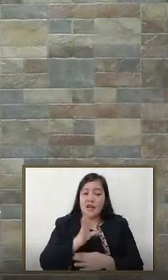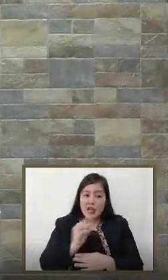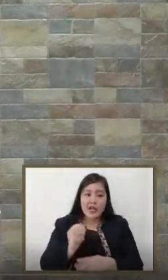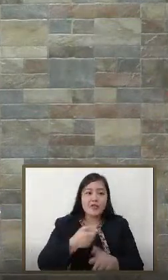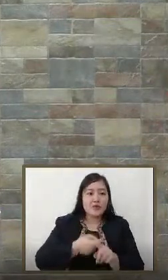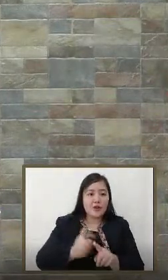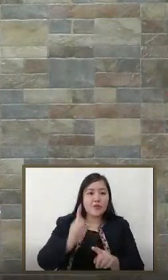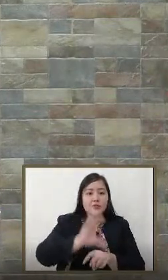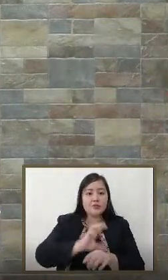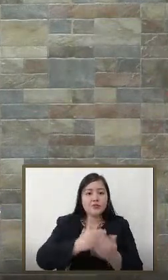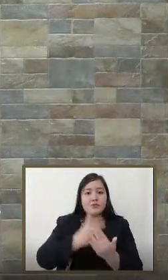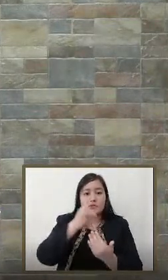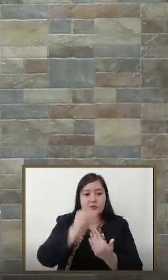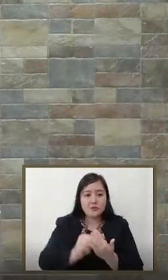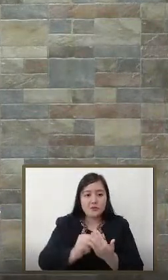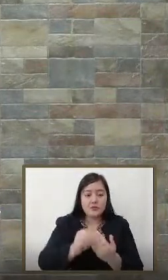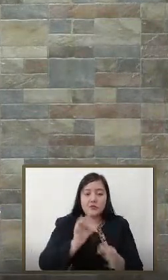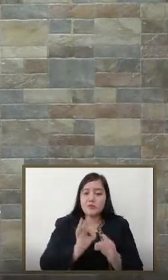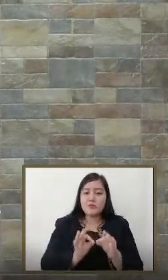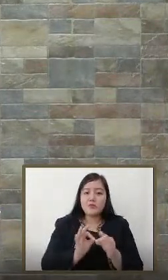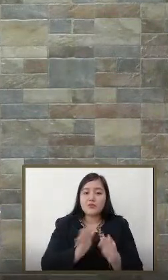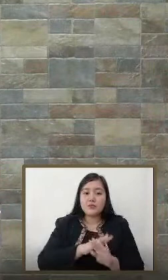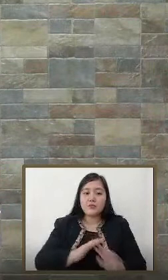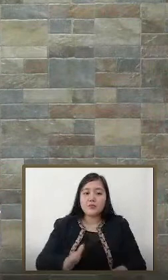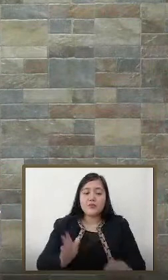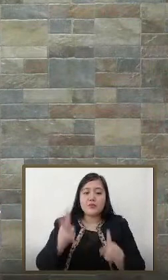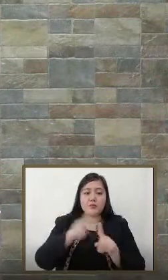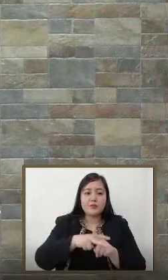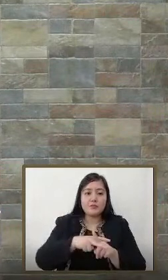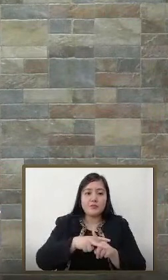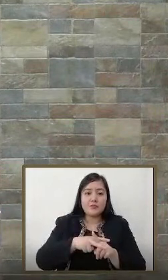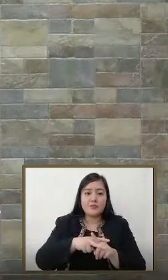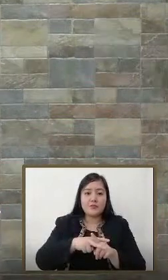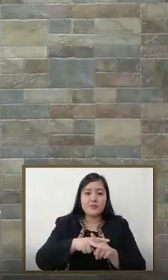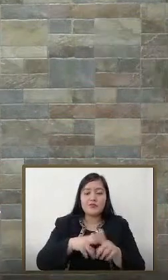ito ina-apply, is nothing.